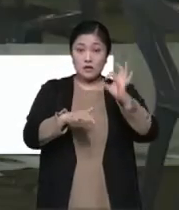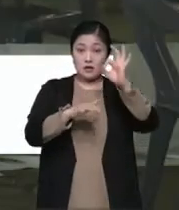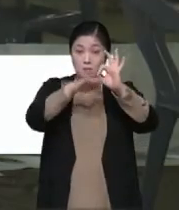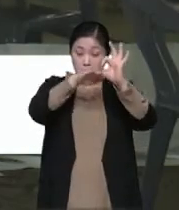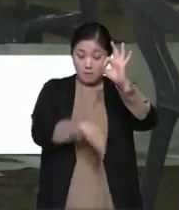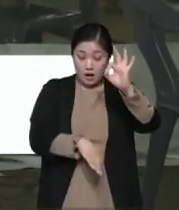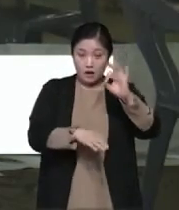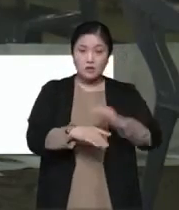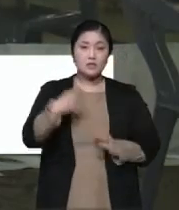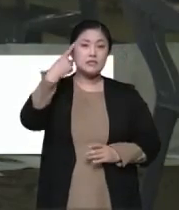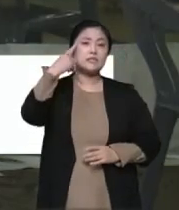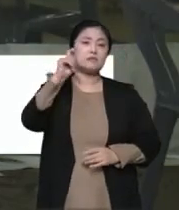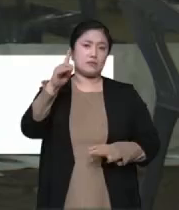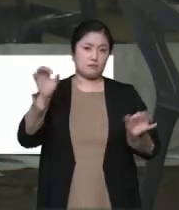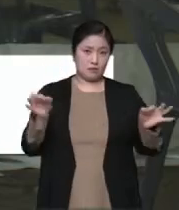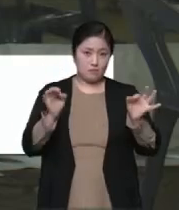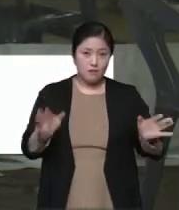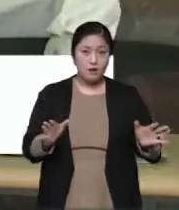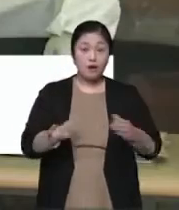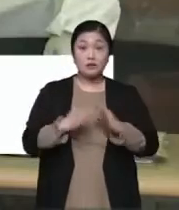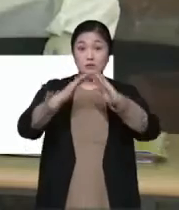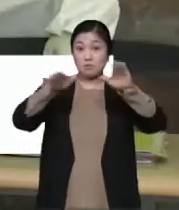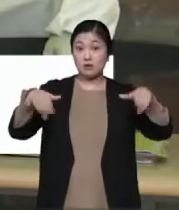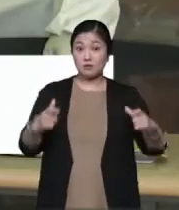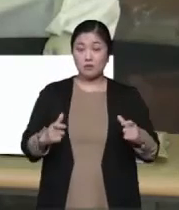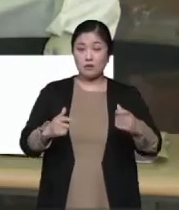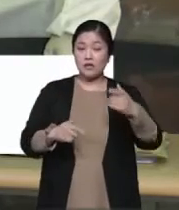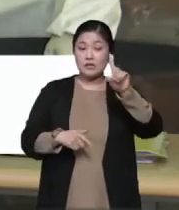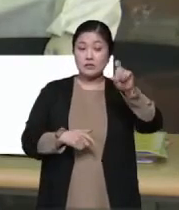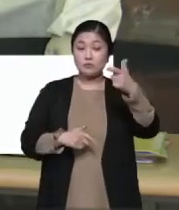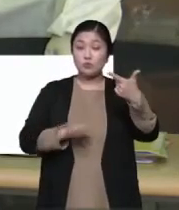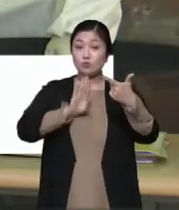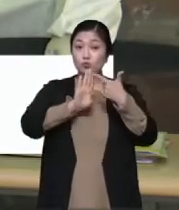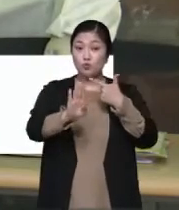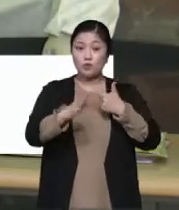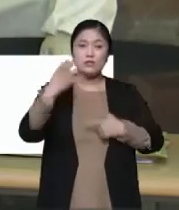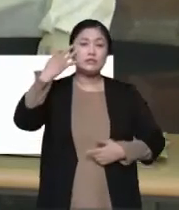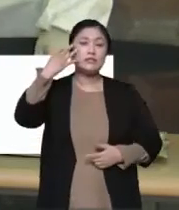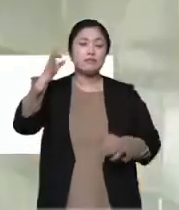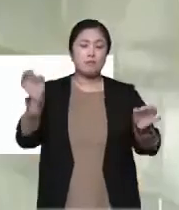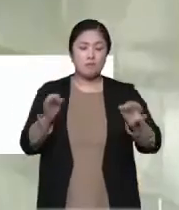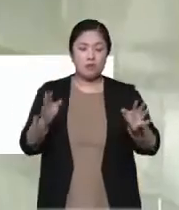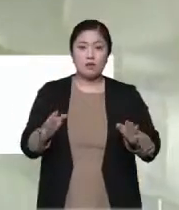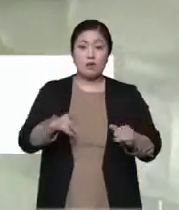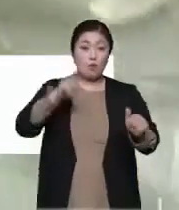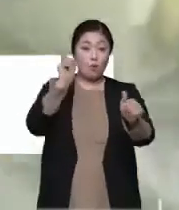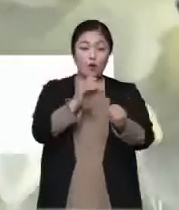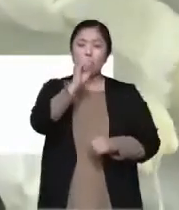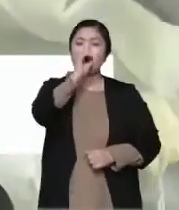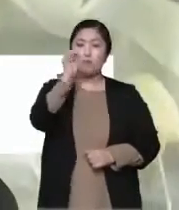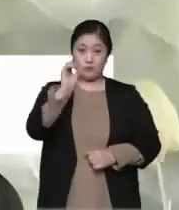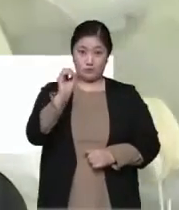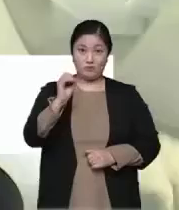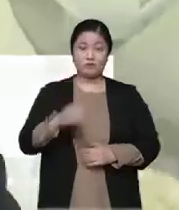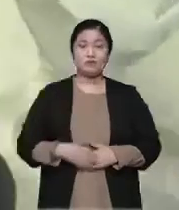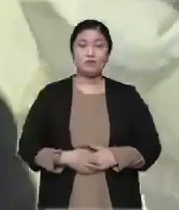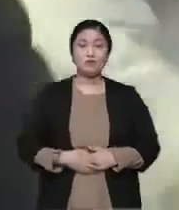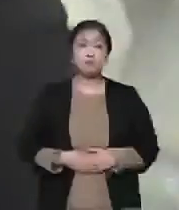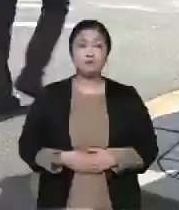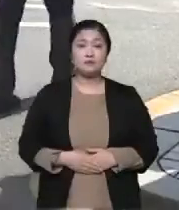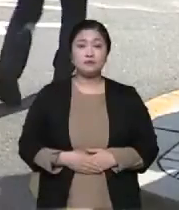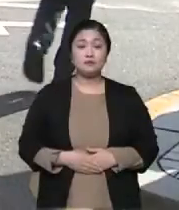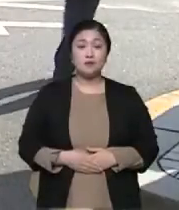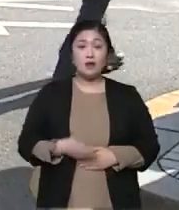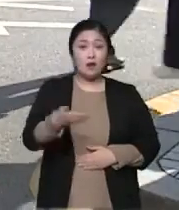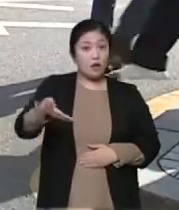자릿수로 내려온 건 11을 많이 고 전남은 지난 16일 이후 14일 만에 확진 자영 명을 기록했습니다